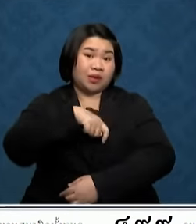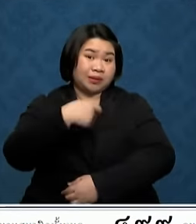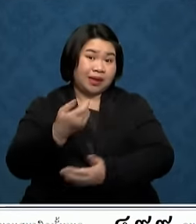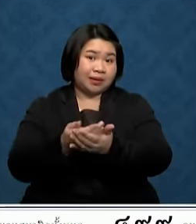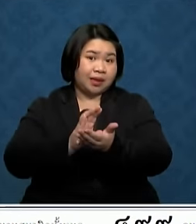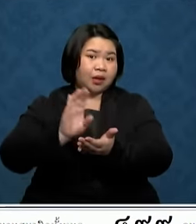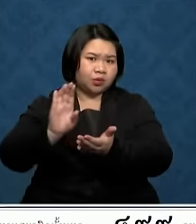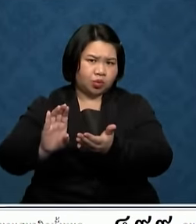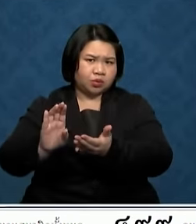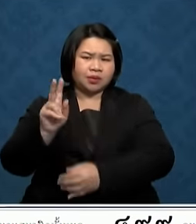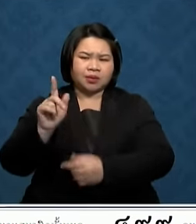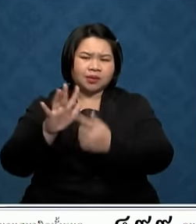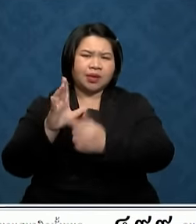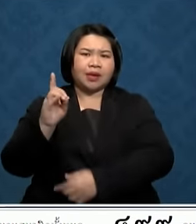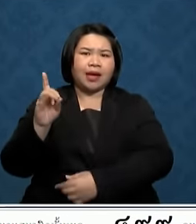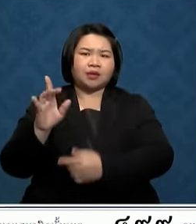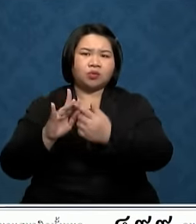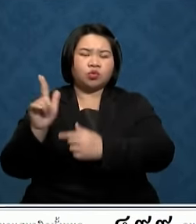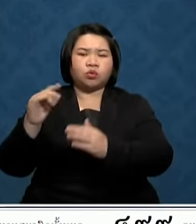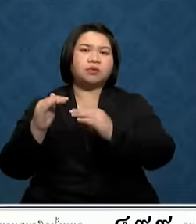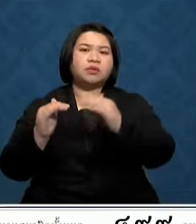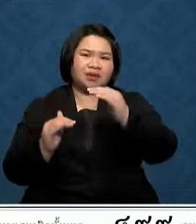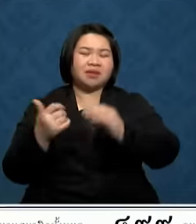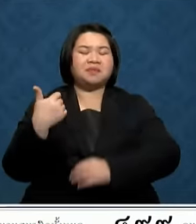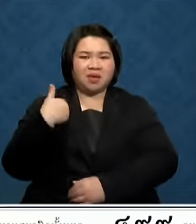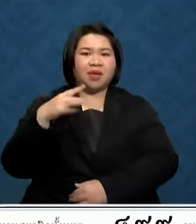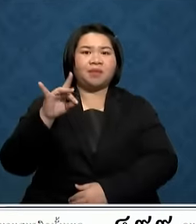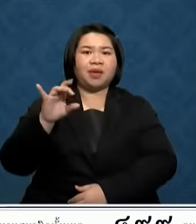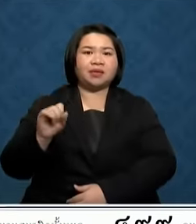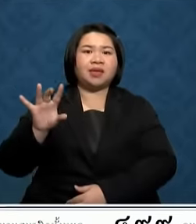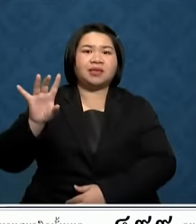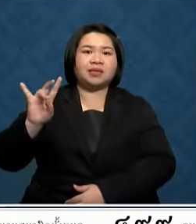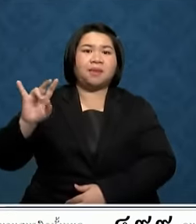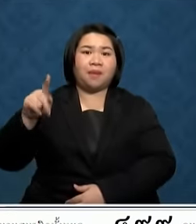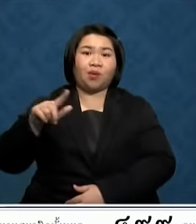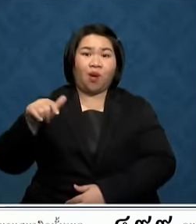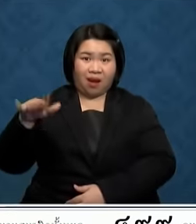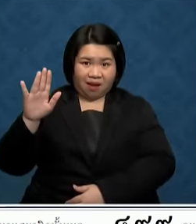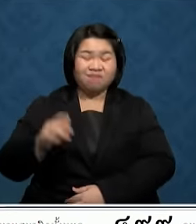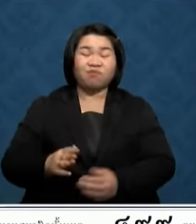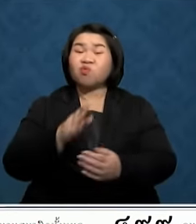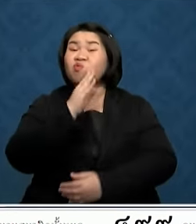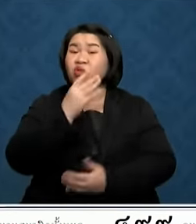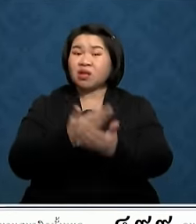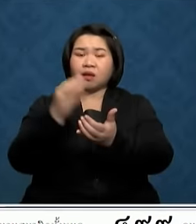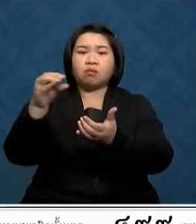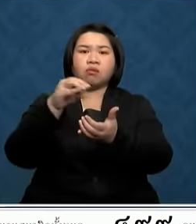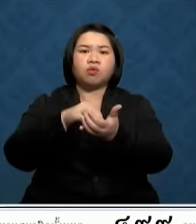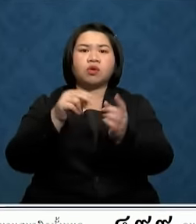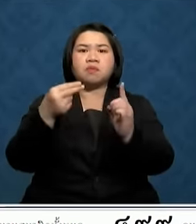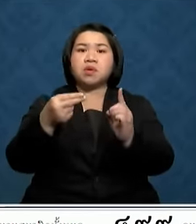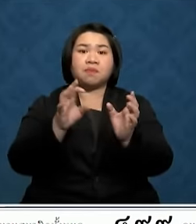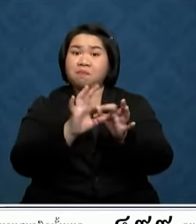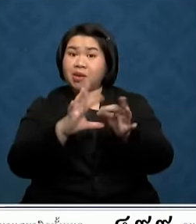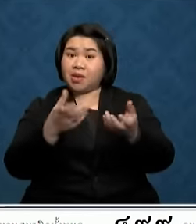การขาดดุลงบประมาณที่8076ล้านบาทแต่เมื่อไหร่ที่ไม่รวมิัwalletนะคะคะอันนี้ก็